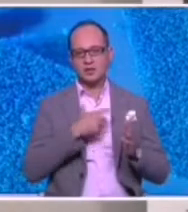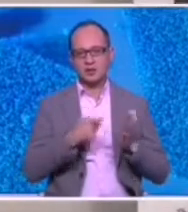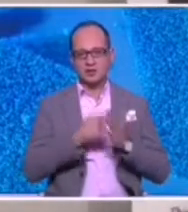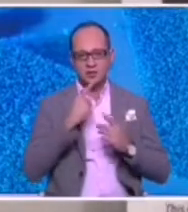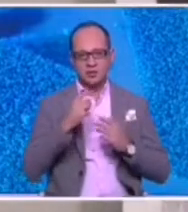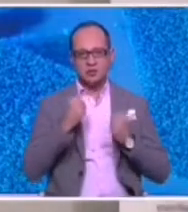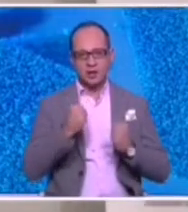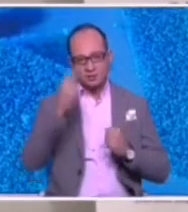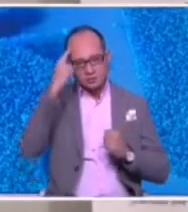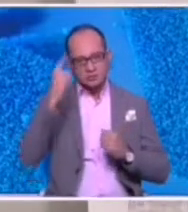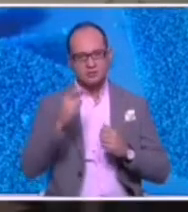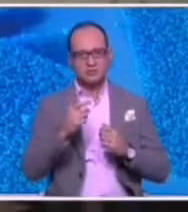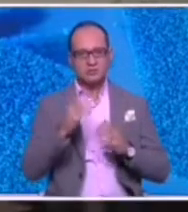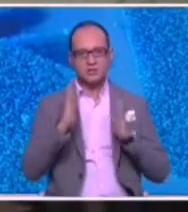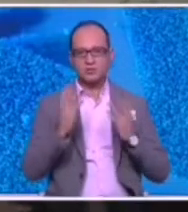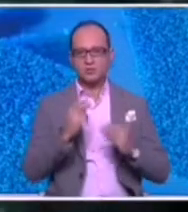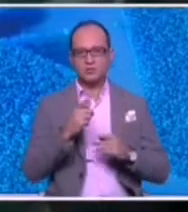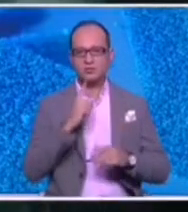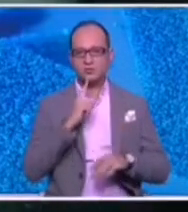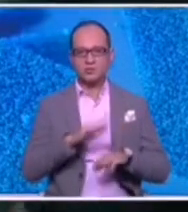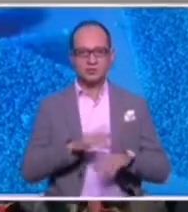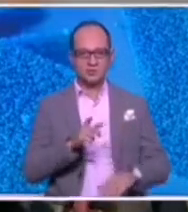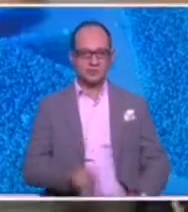doğallık Tabii tercih sebebi oluyor